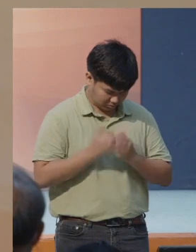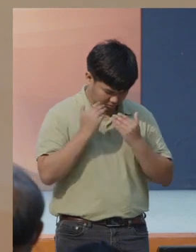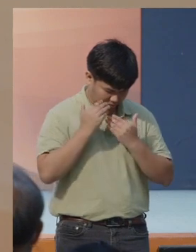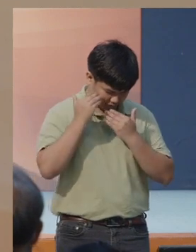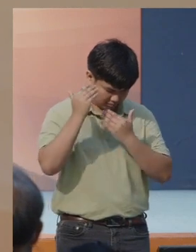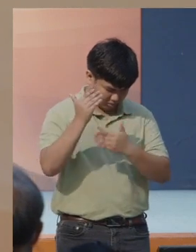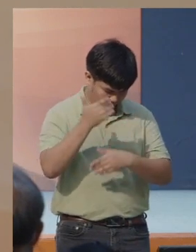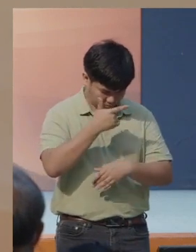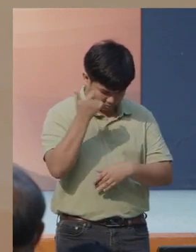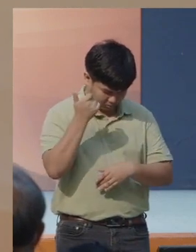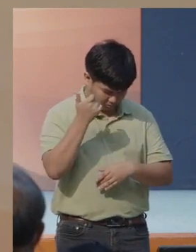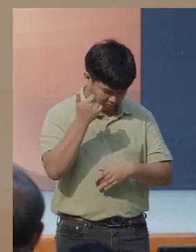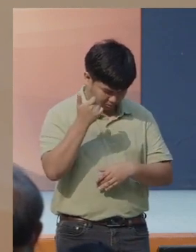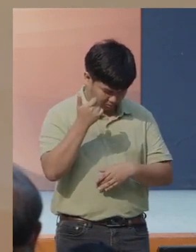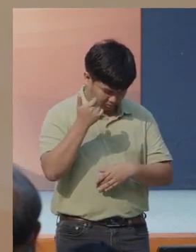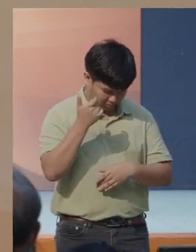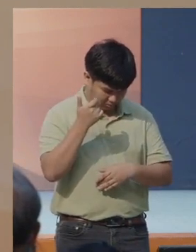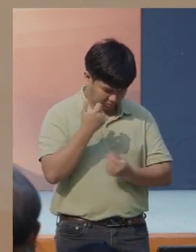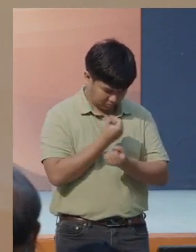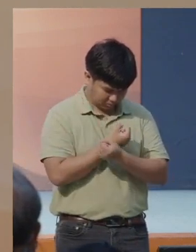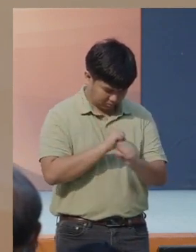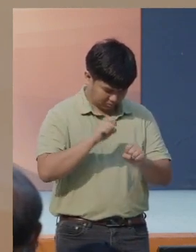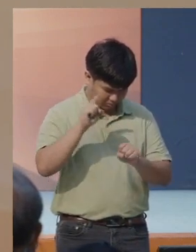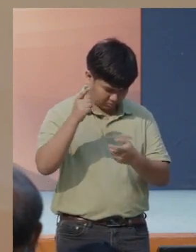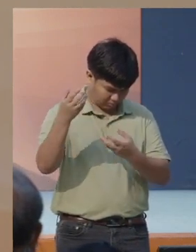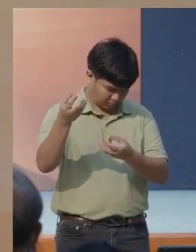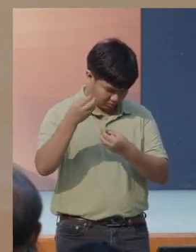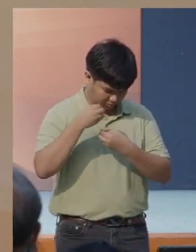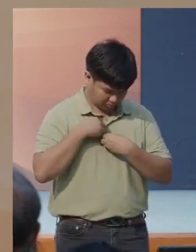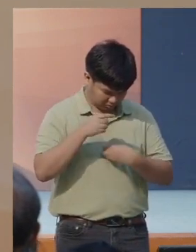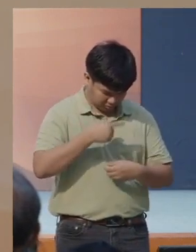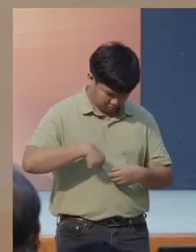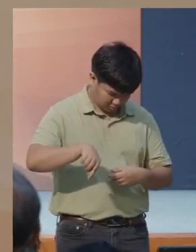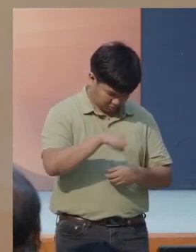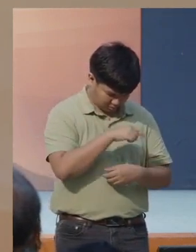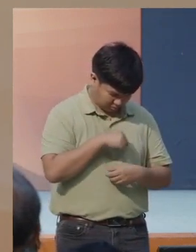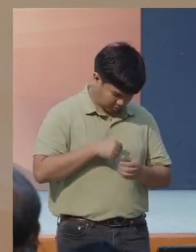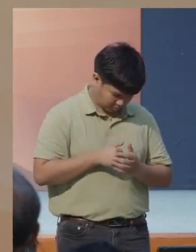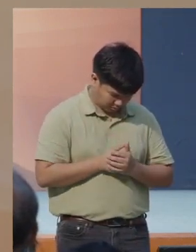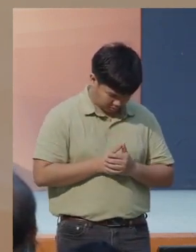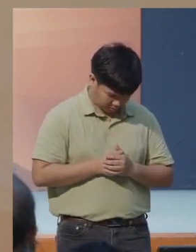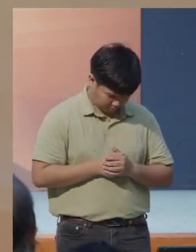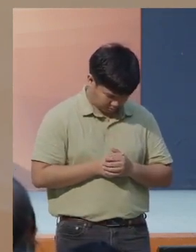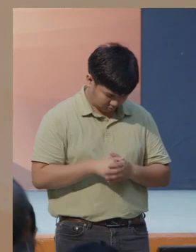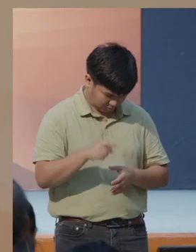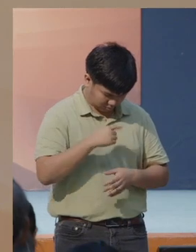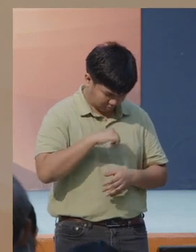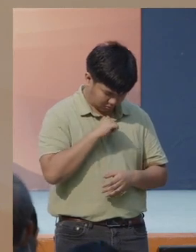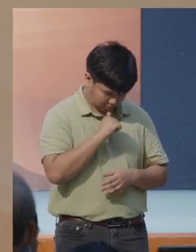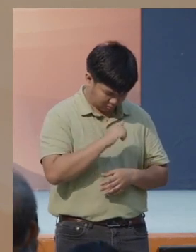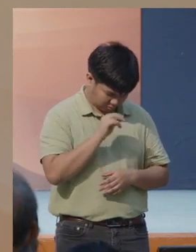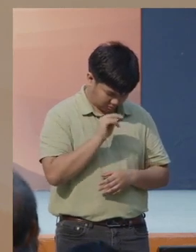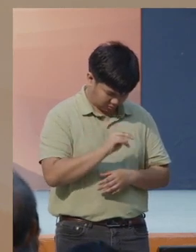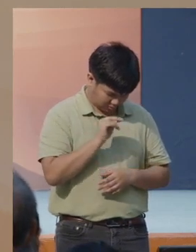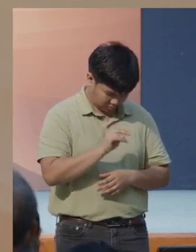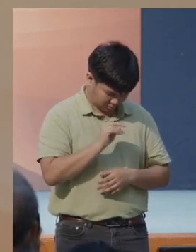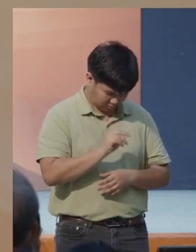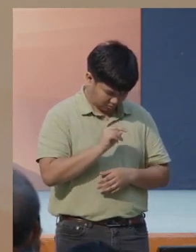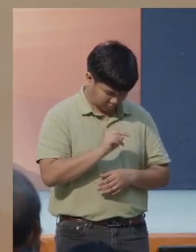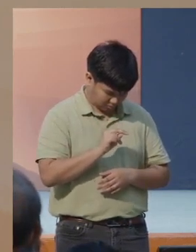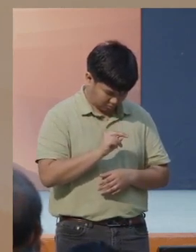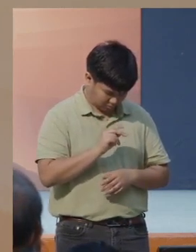Salamat kasi ganito ang kaligtasan na binibigay ninyo. Hindi na po namin kailangan